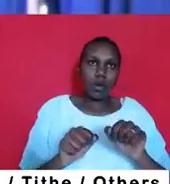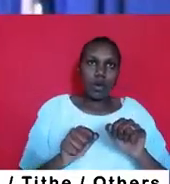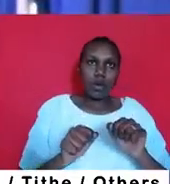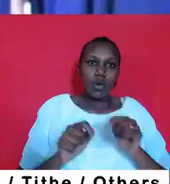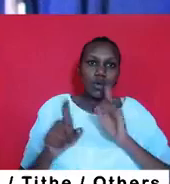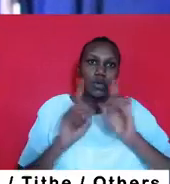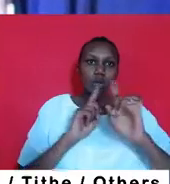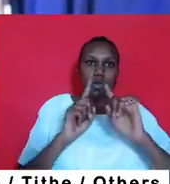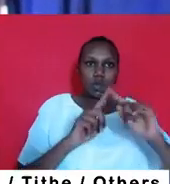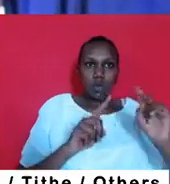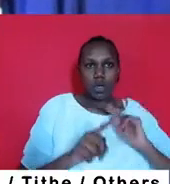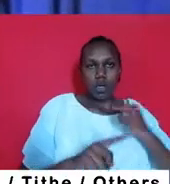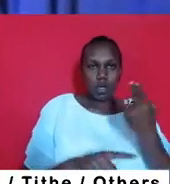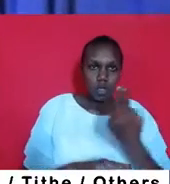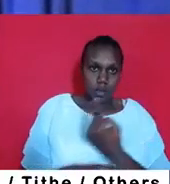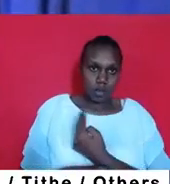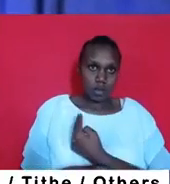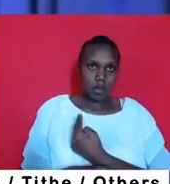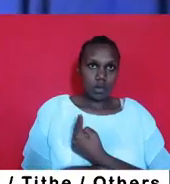kutuongelesha.